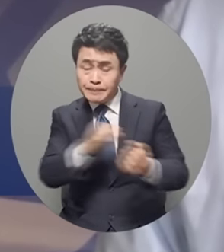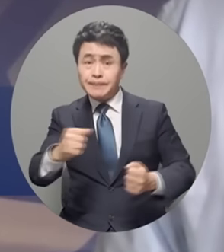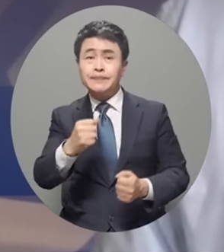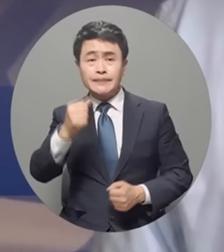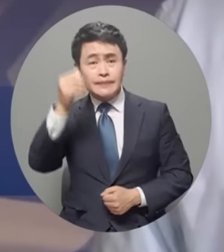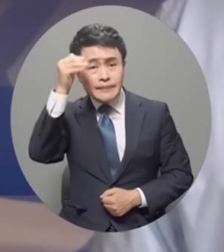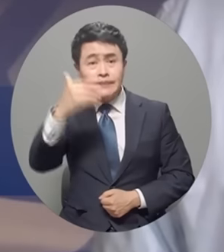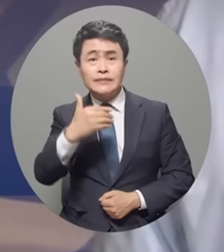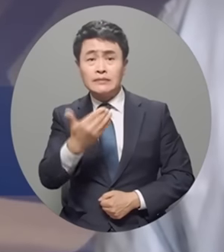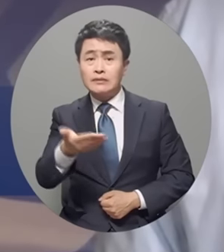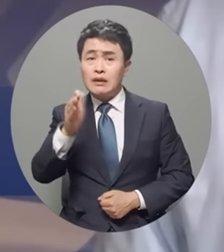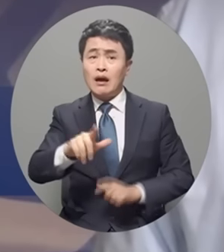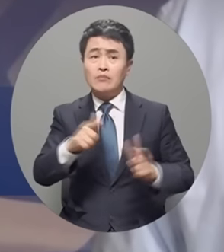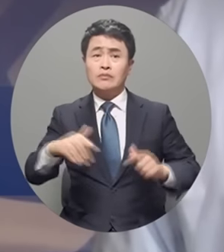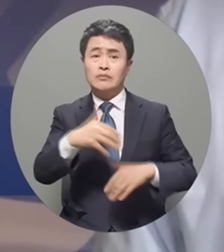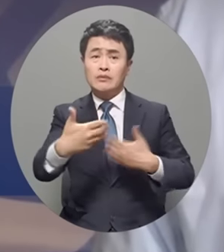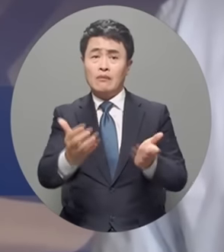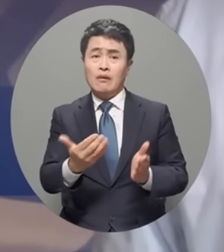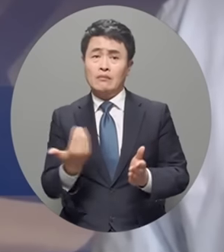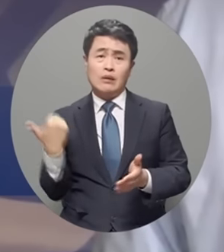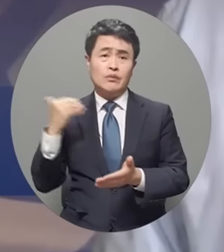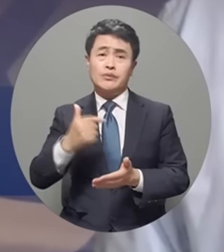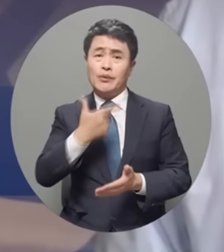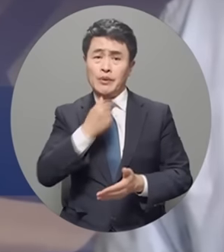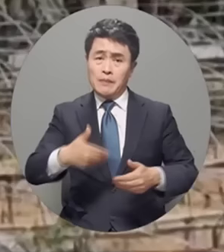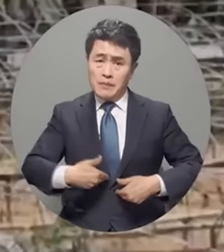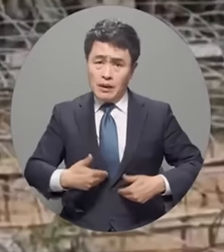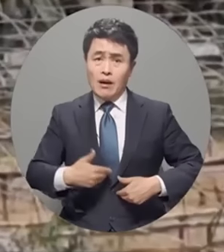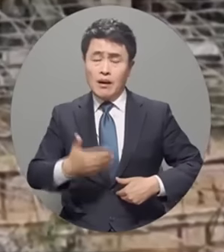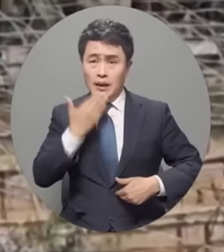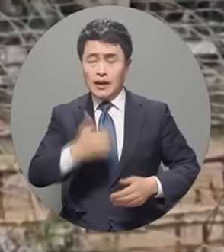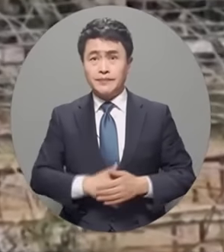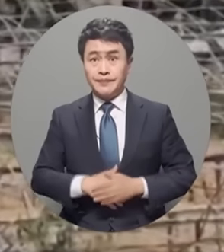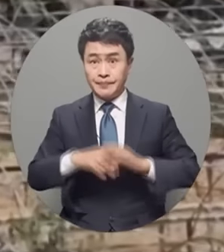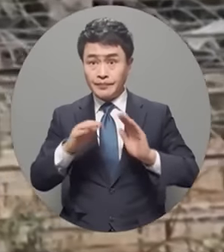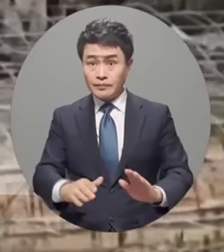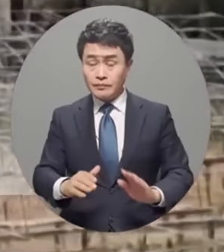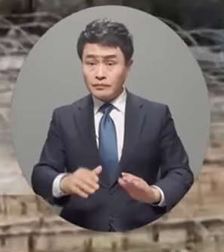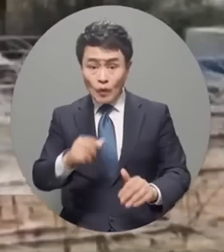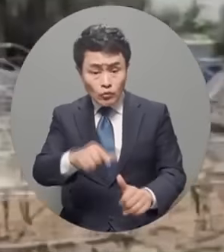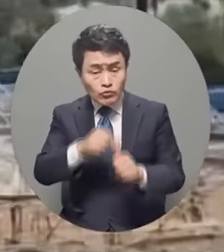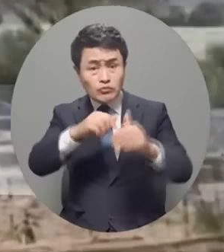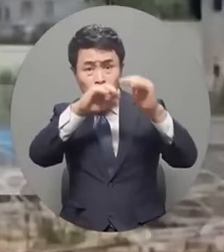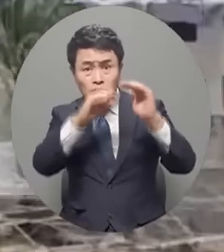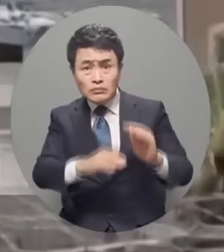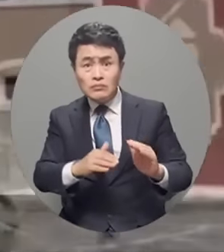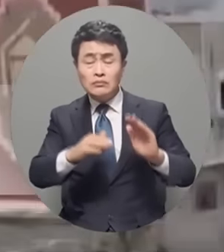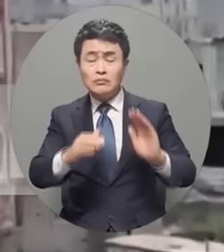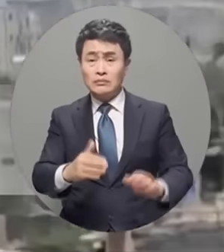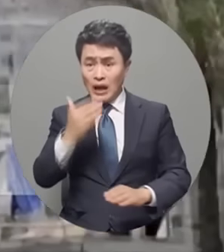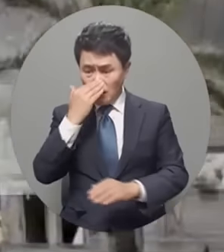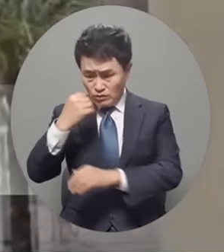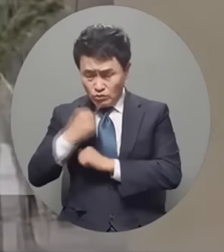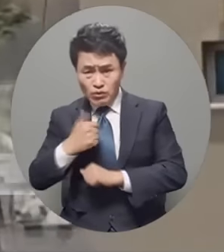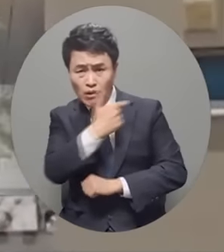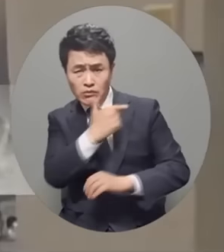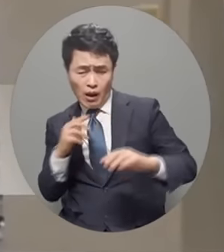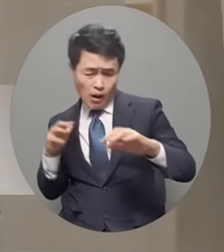we'll do whatever it takes to get them all back home. 하지만 구출 과정에서 이스라엘군의 대규모